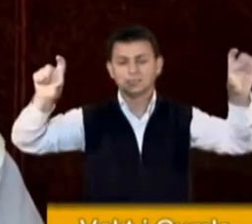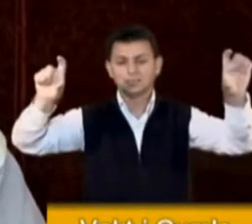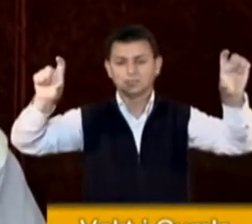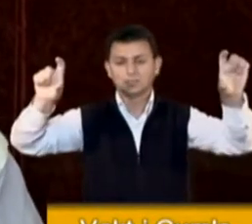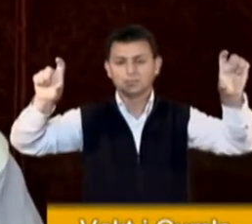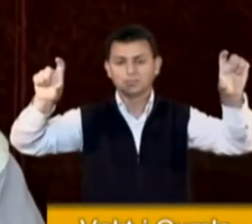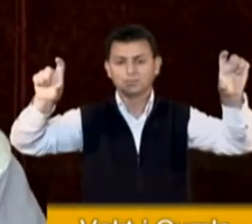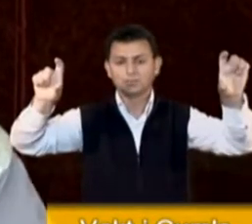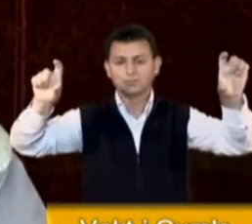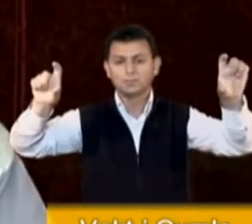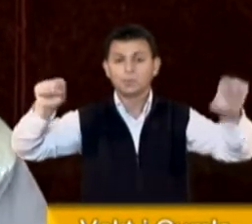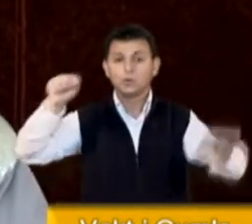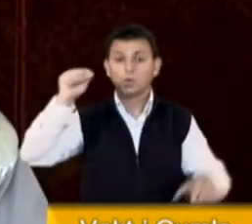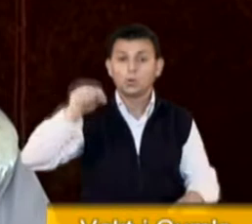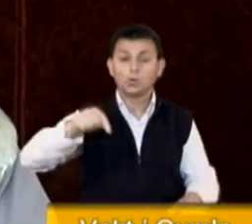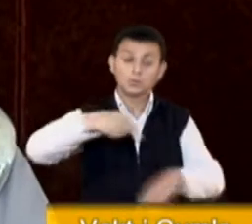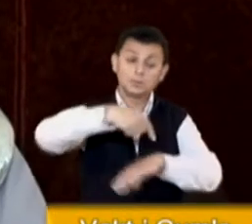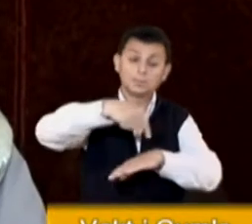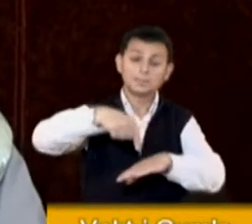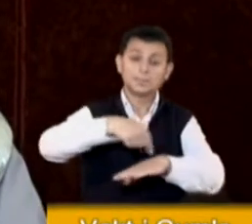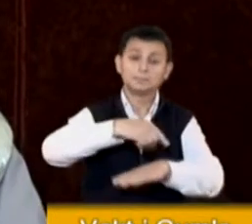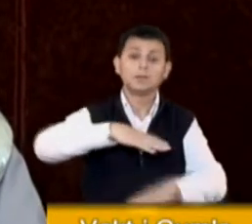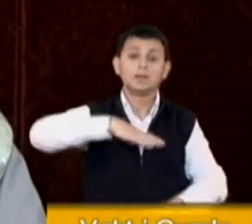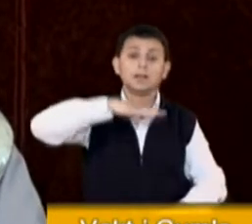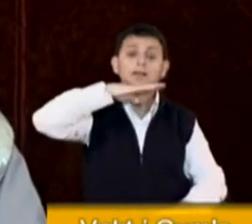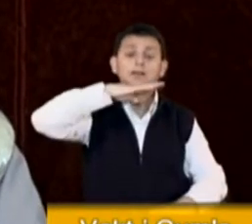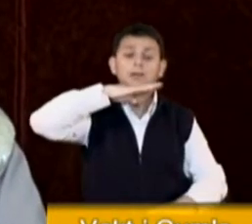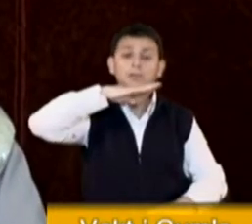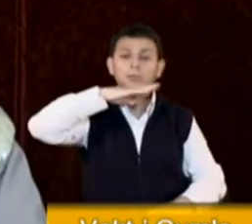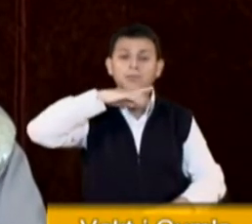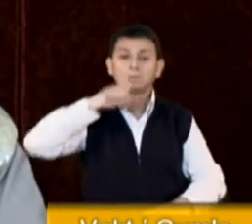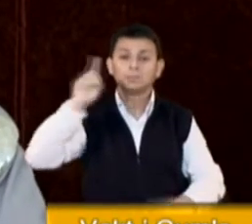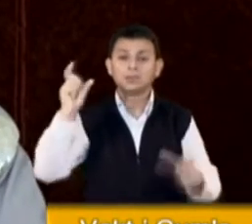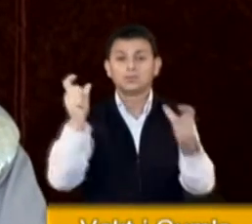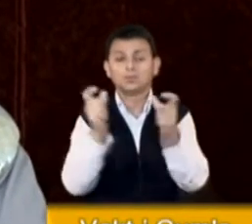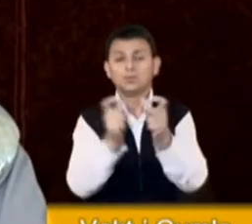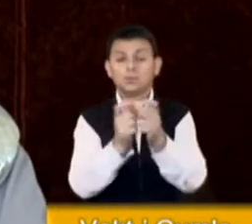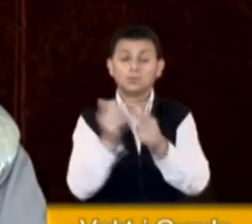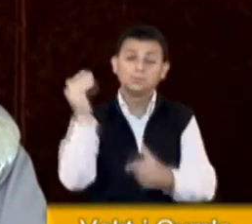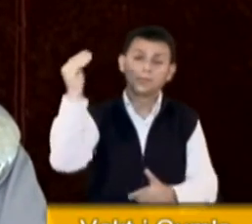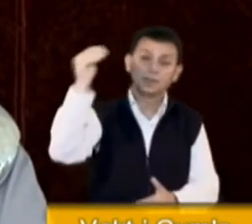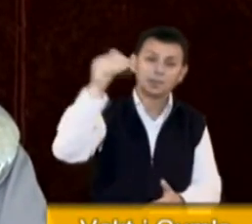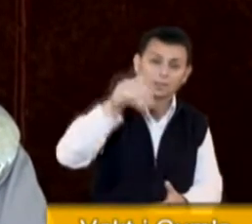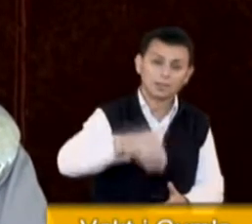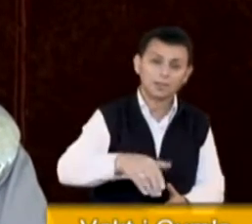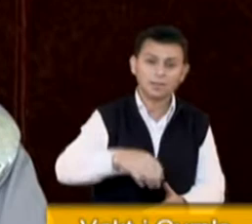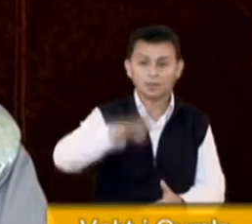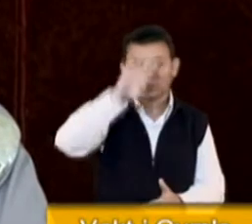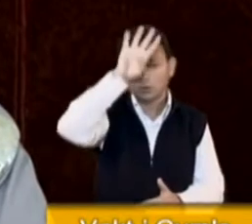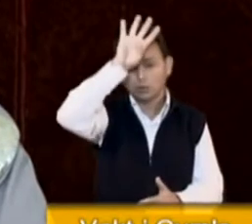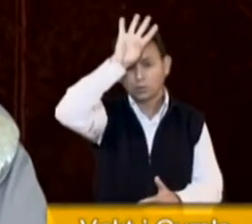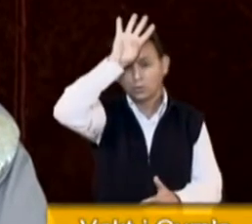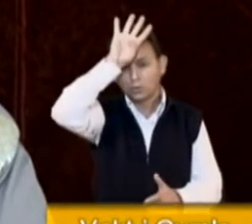döneminde Avrupa'dan bir heyet gelir ve Osmanlı'nın bina